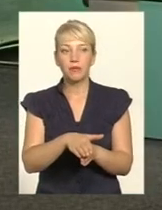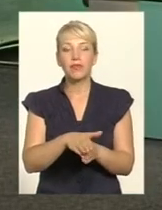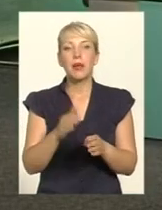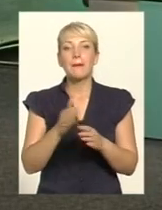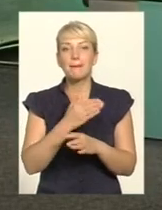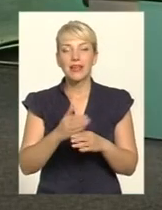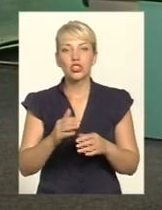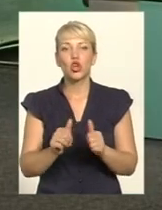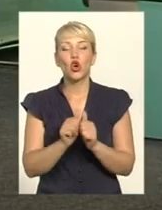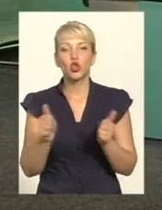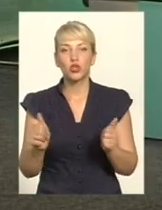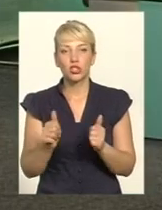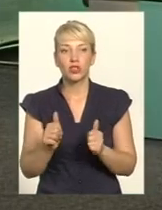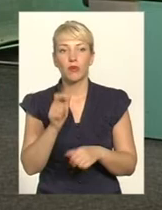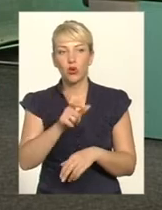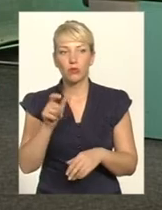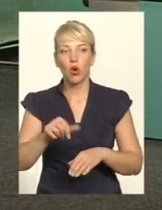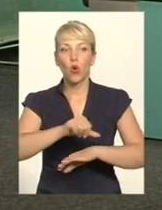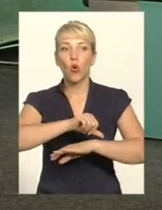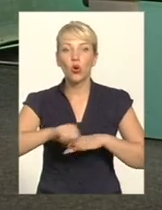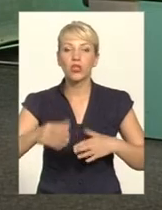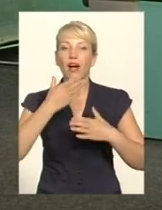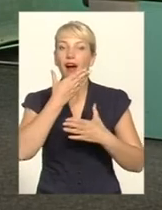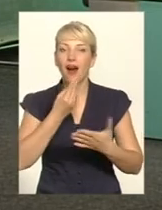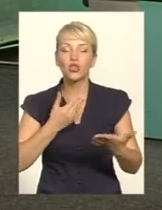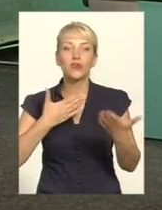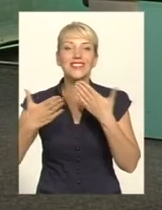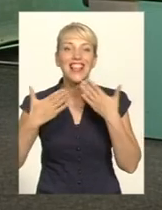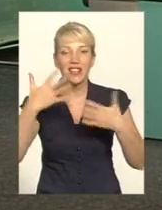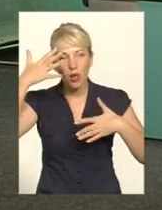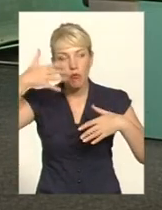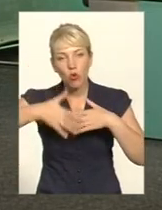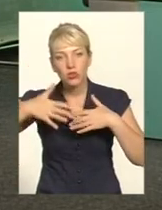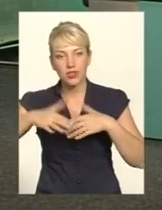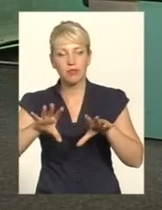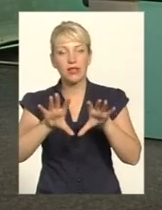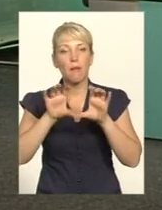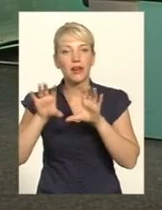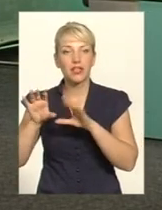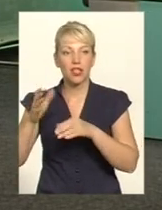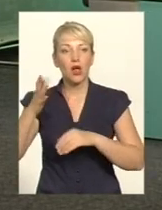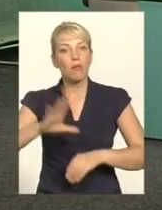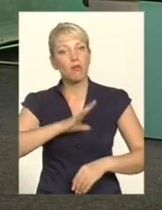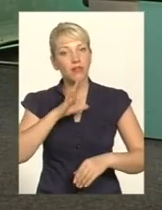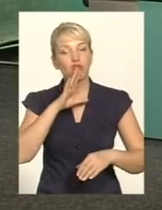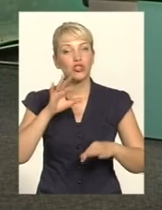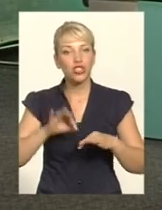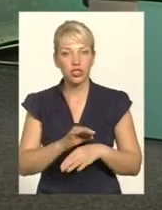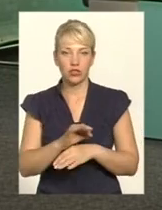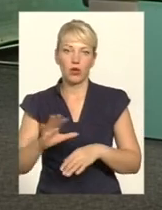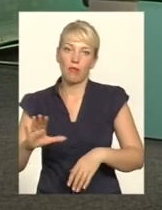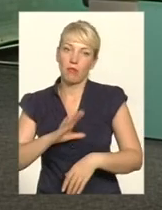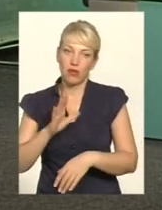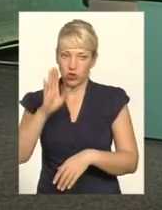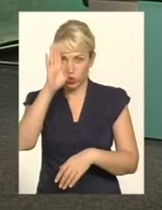людьми, порушені кордони гарного взаєморозуміння і прийняття колишньої жінки, колишнього чоловіка